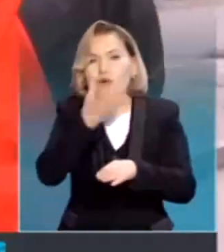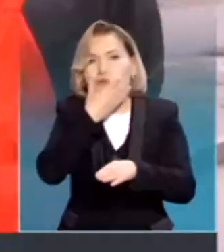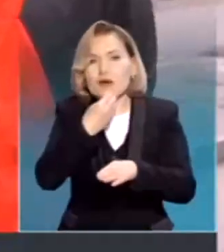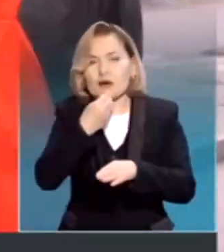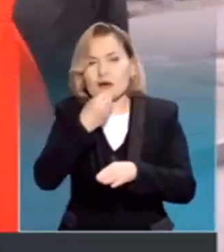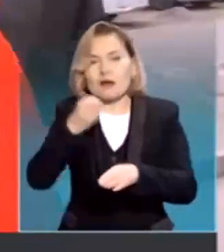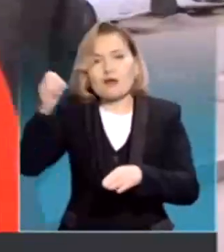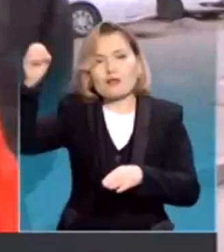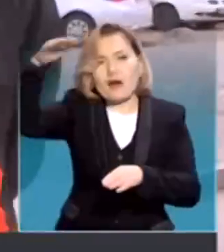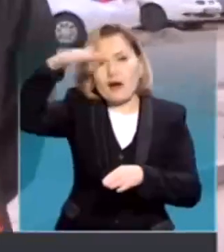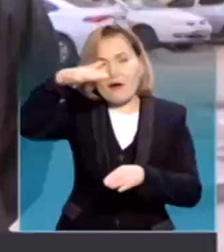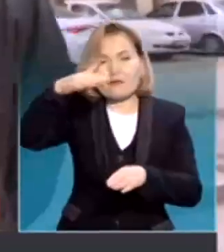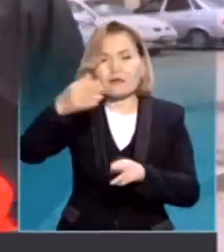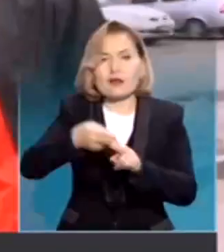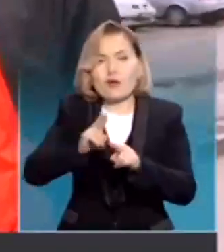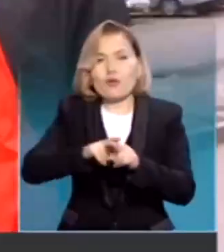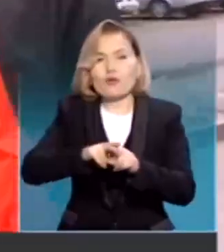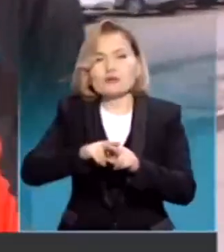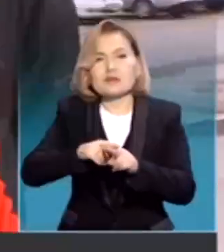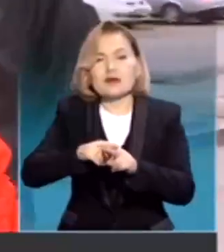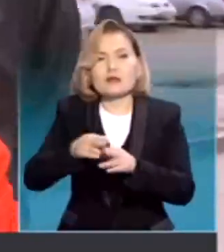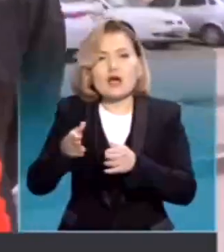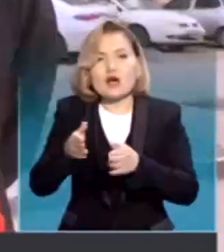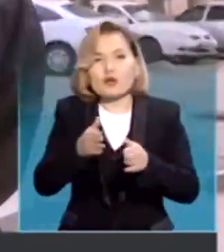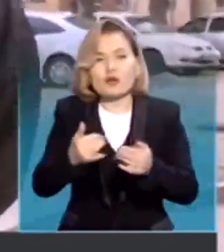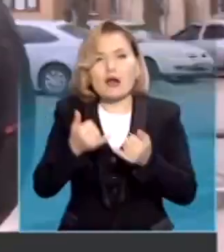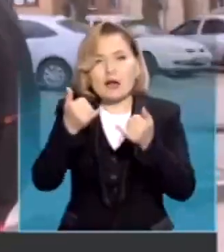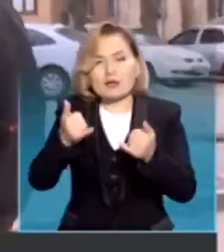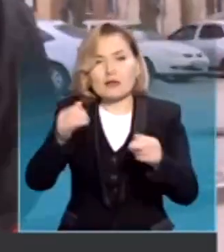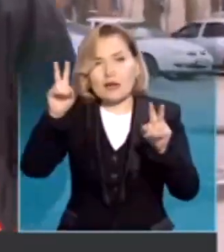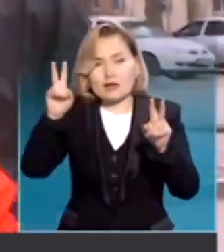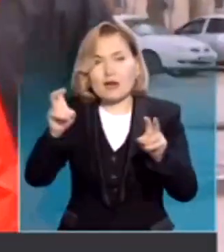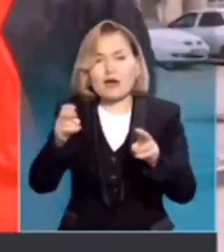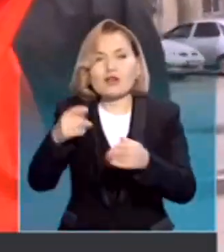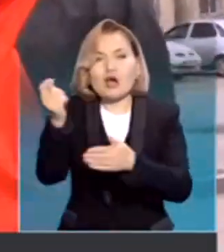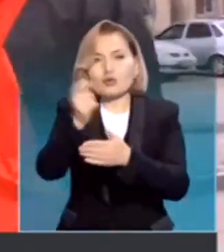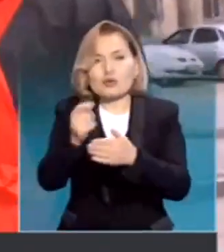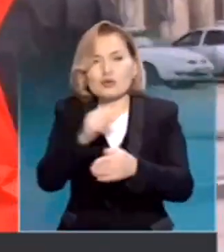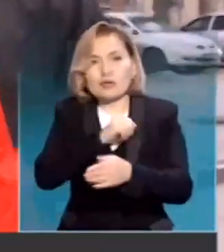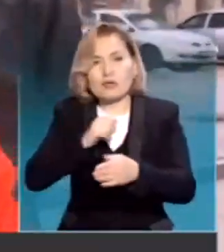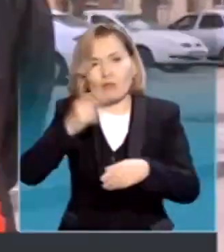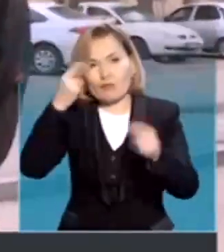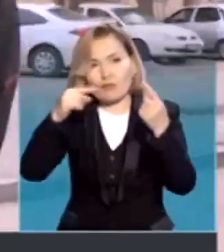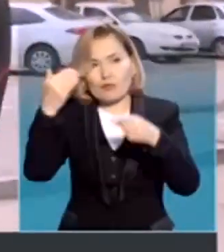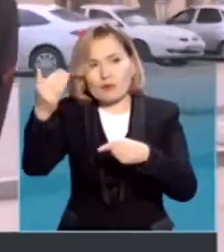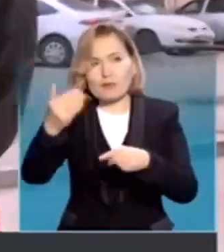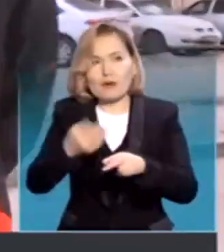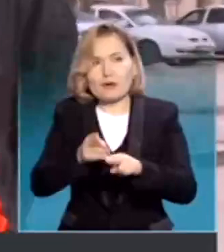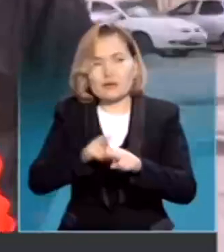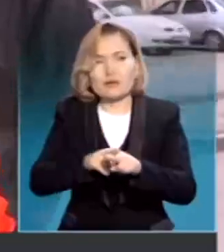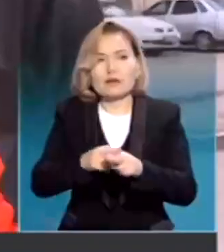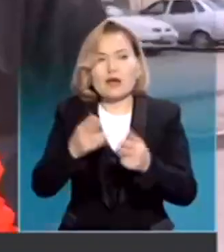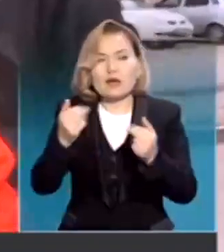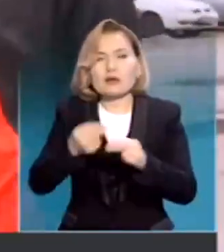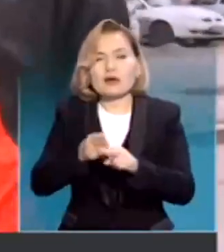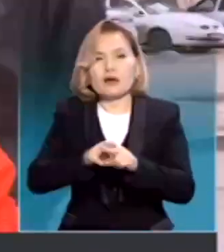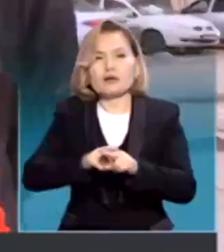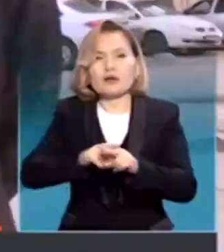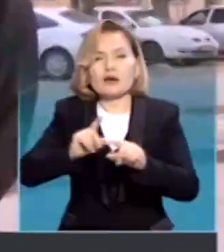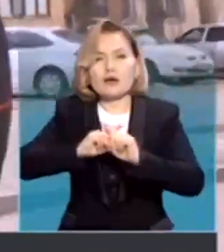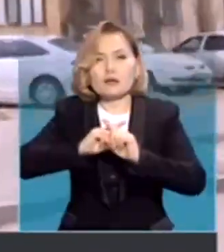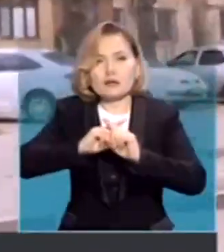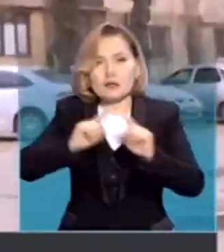муралдың авторы суретші Ержан Мырза, сәлеметсіз бе? Осындай суреттеріңіздің ерекшелігі неде? Саламатсыз ба? Әрине, ерекшелігі